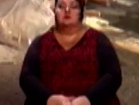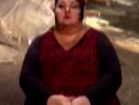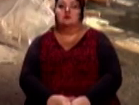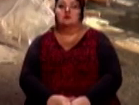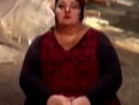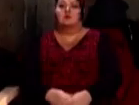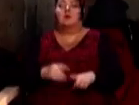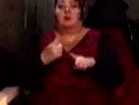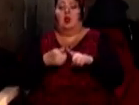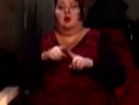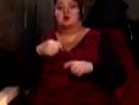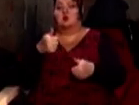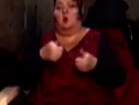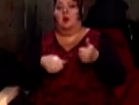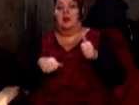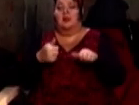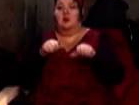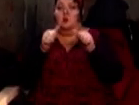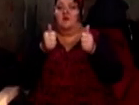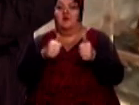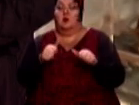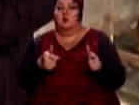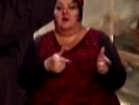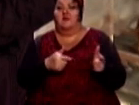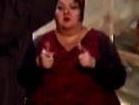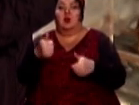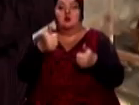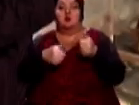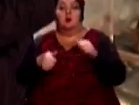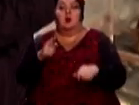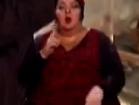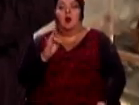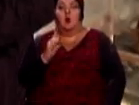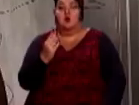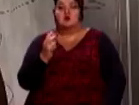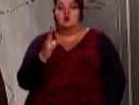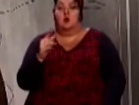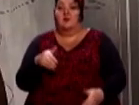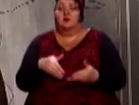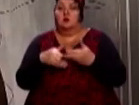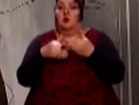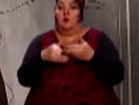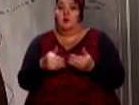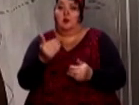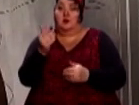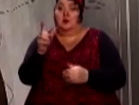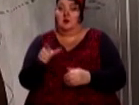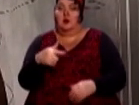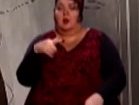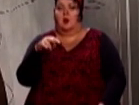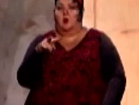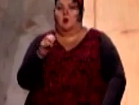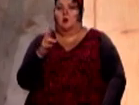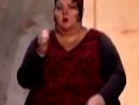Цю глиняну фігуру Лева Вайнгорта виготовляв скульптор Дмитро Куршунов. Допомагав йому Валерій Голуб. Робили її